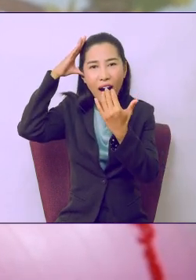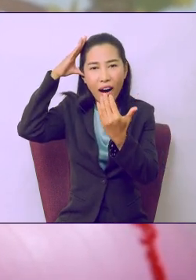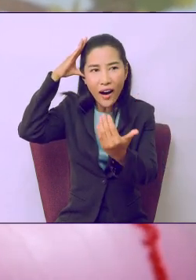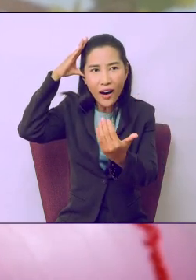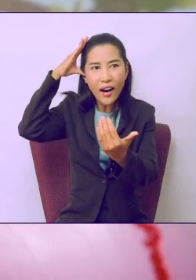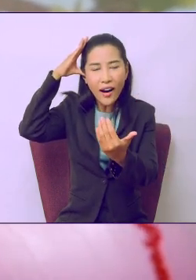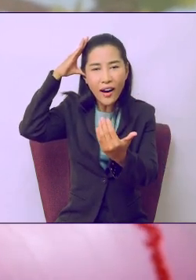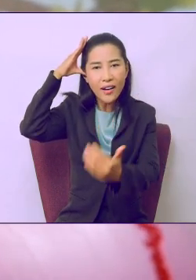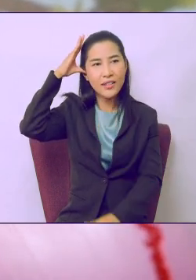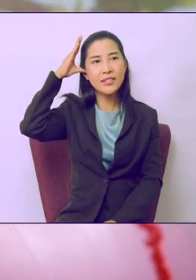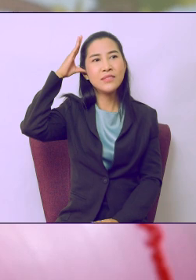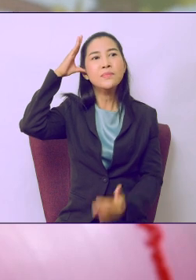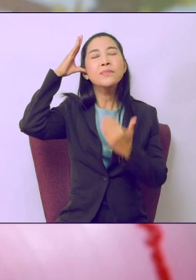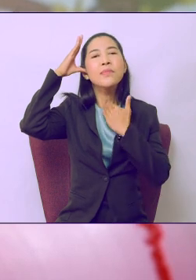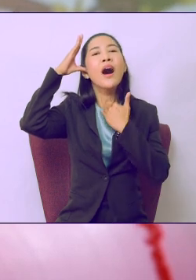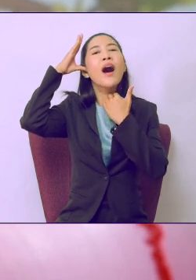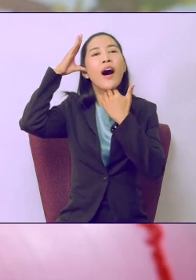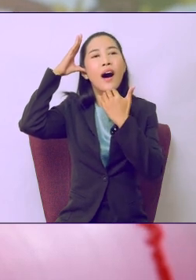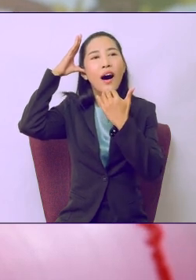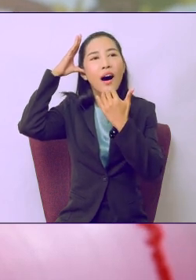อือสุดท้าย